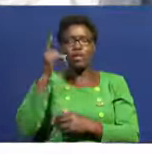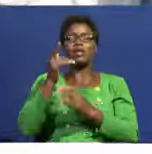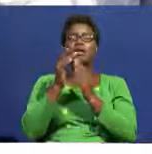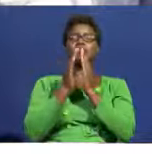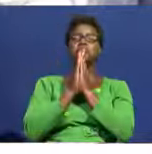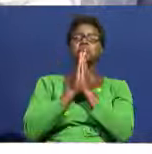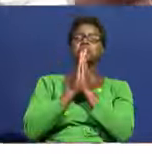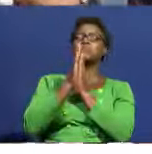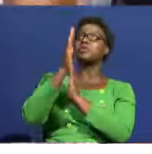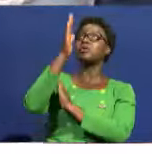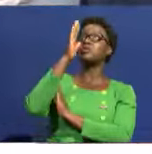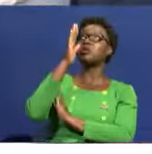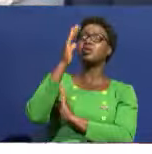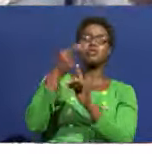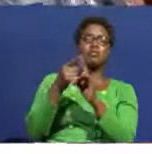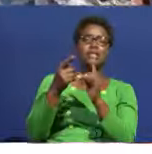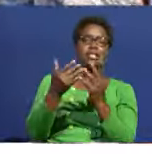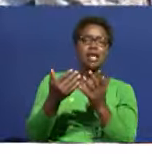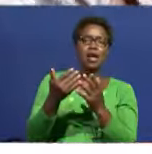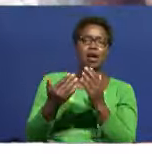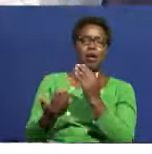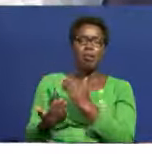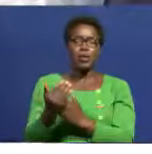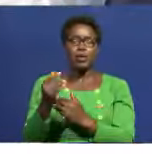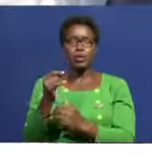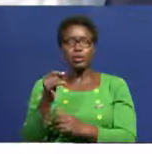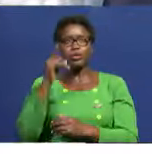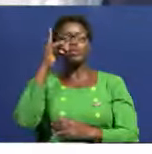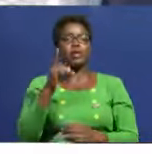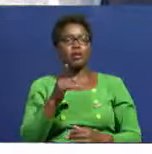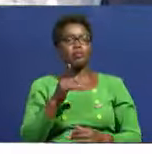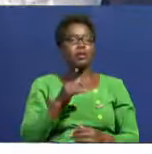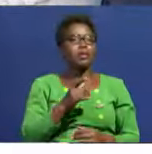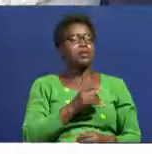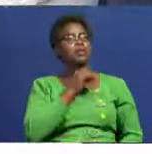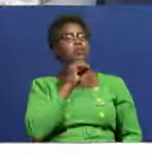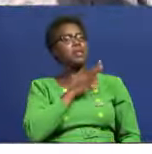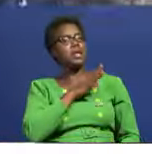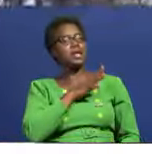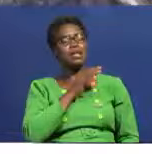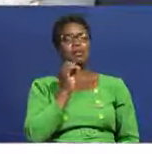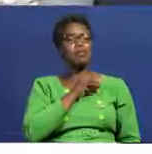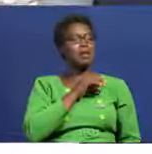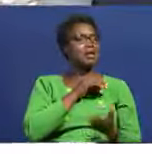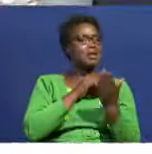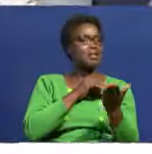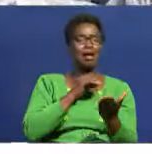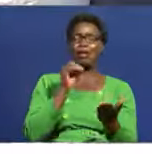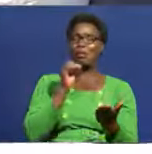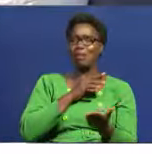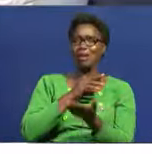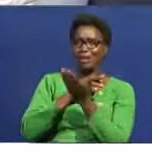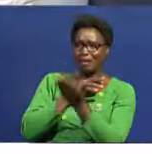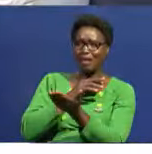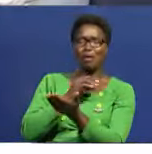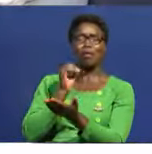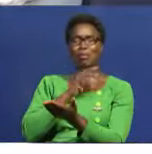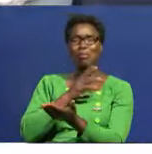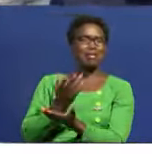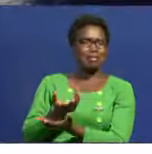Mungu. Lakini imekuwa kila asubuhi unaamka, unaenda kuteta pale, unaenda kuteta pale, unaenda kuteta